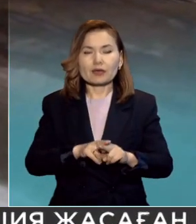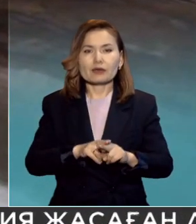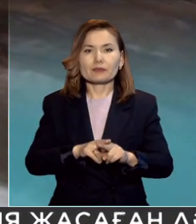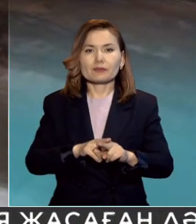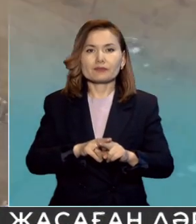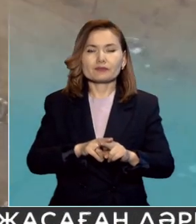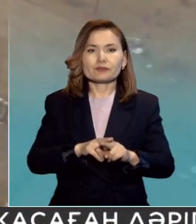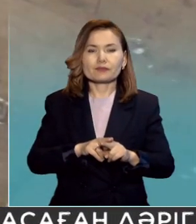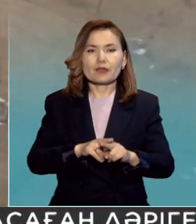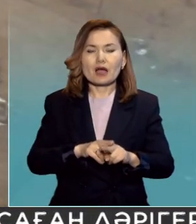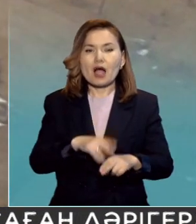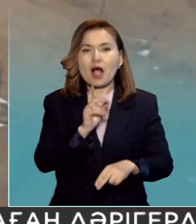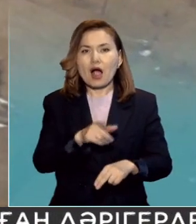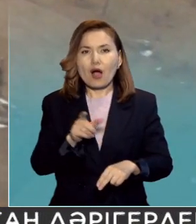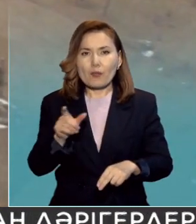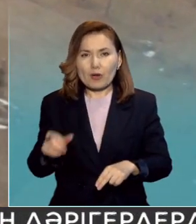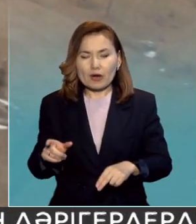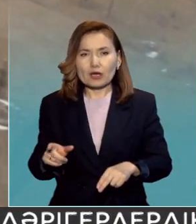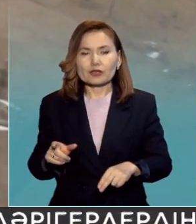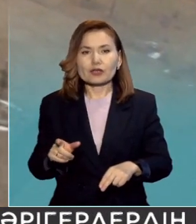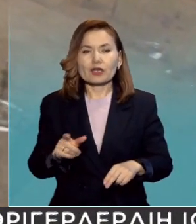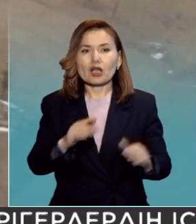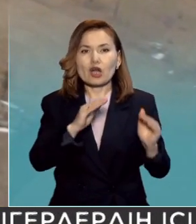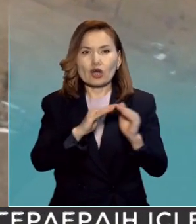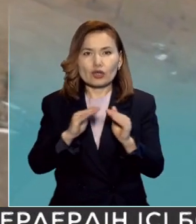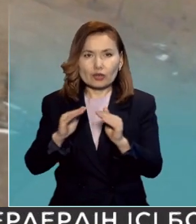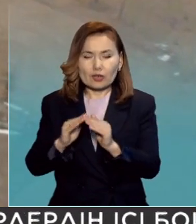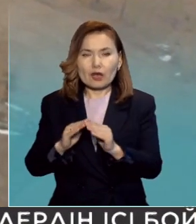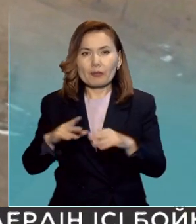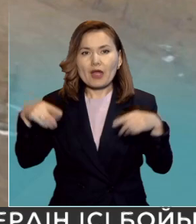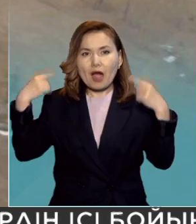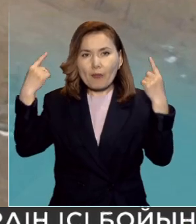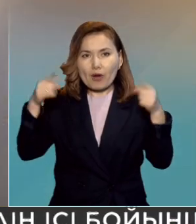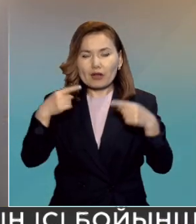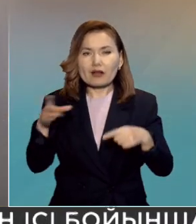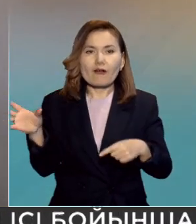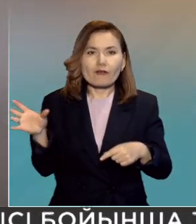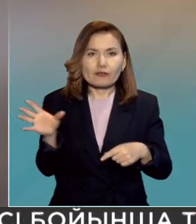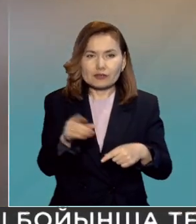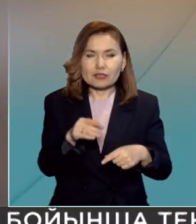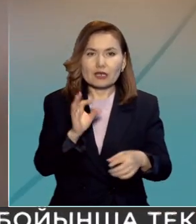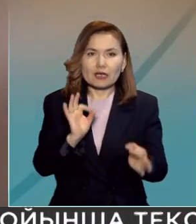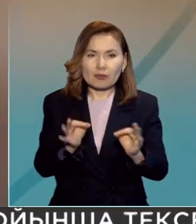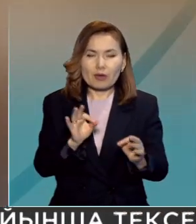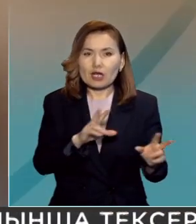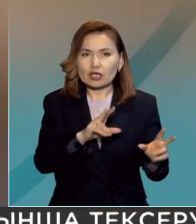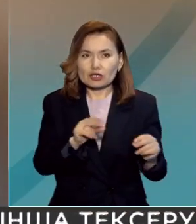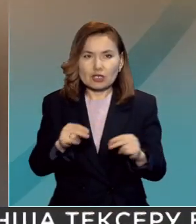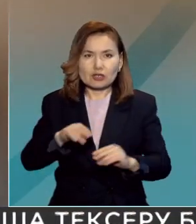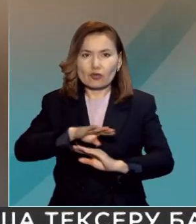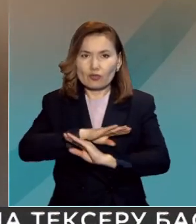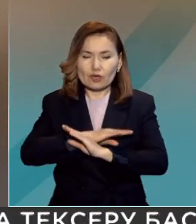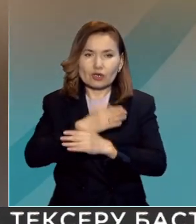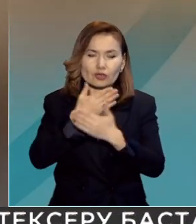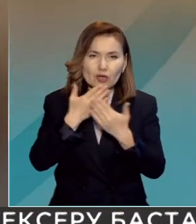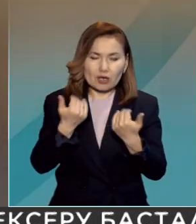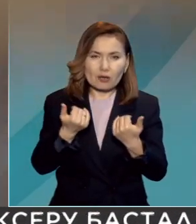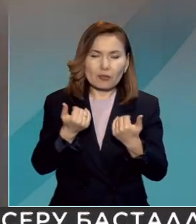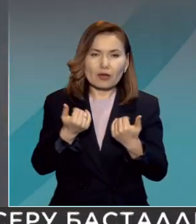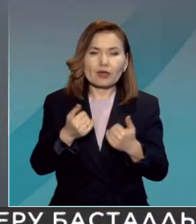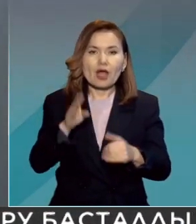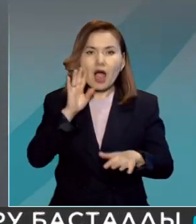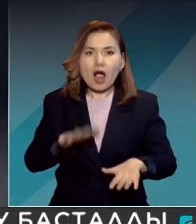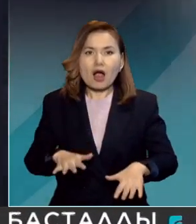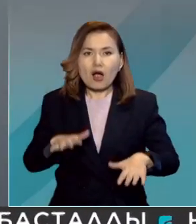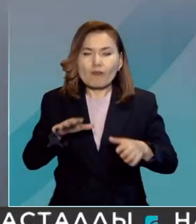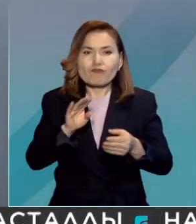айтқаны, тұрғындардың үй-жайы, мал-жаны дін-аман, зардап шеккендер жоқ. Алайда қауіп толық сейілді деуге әзір